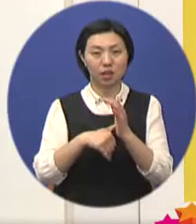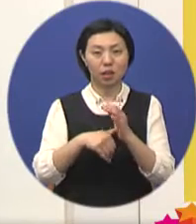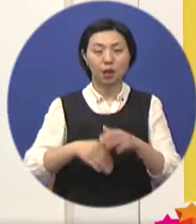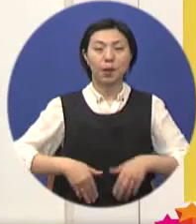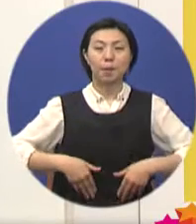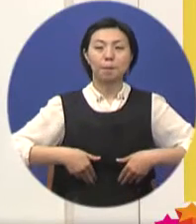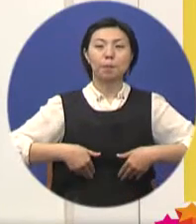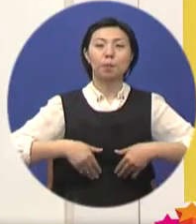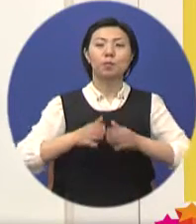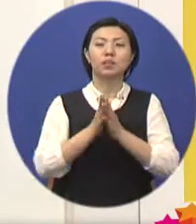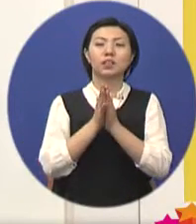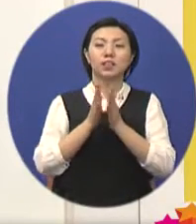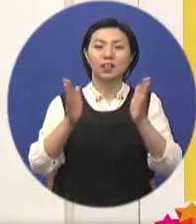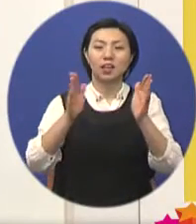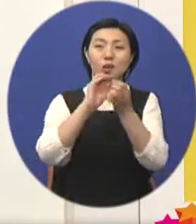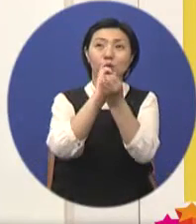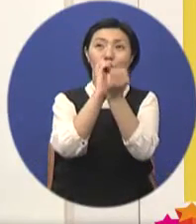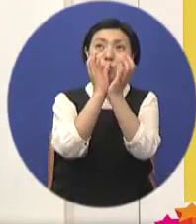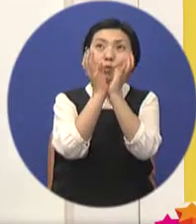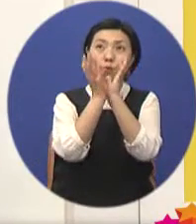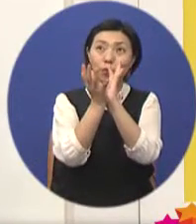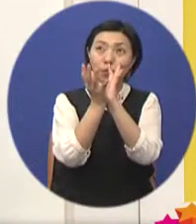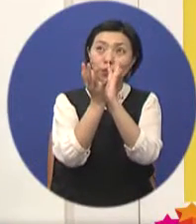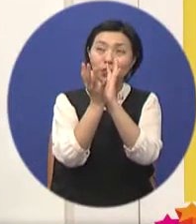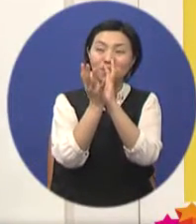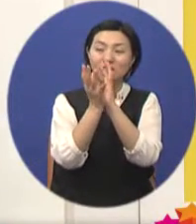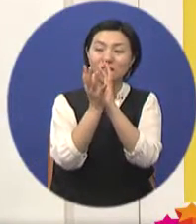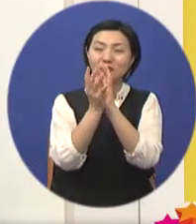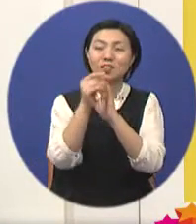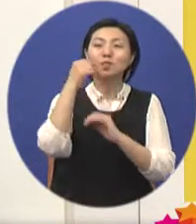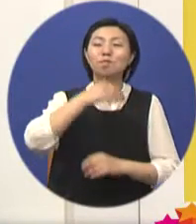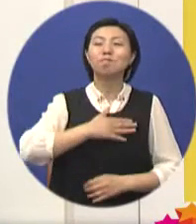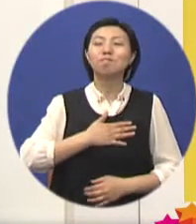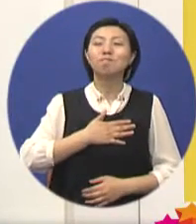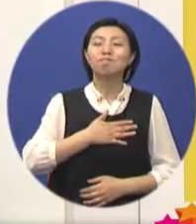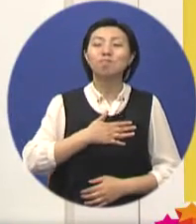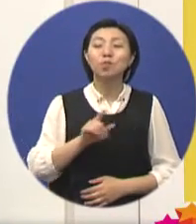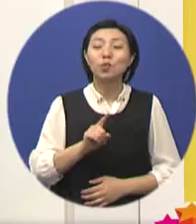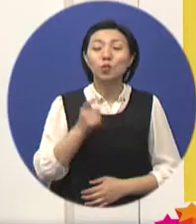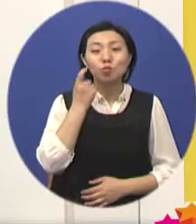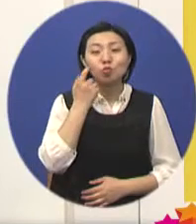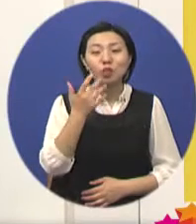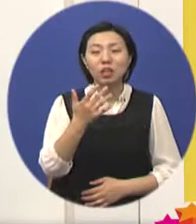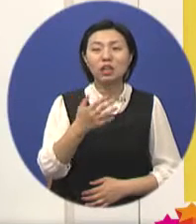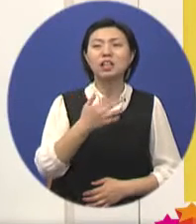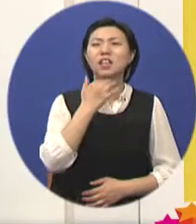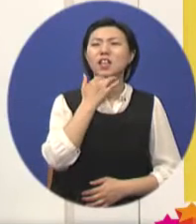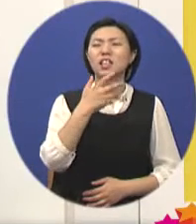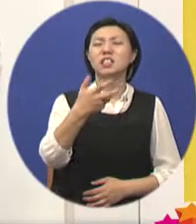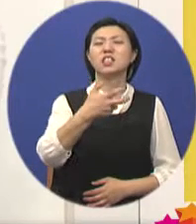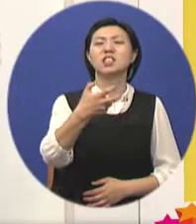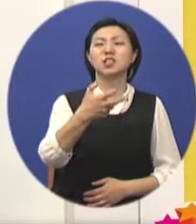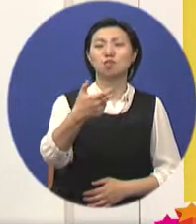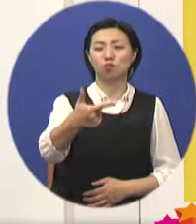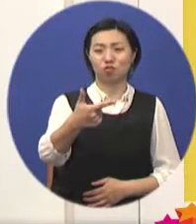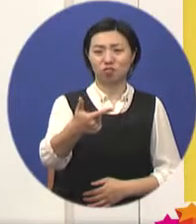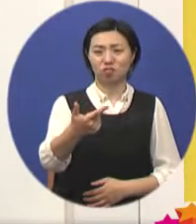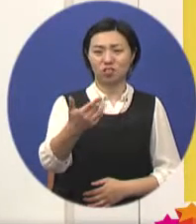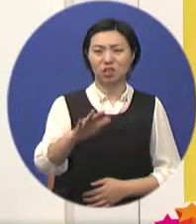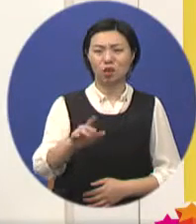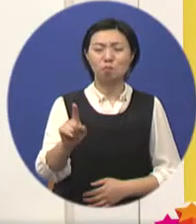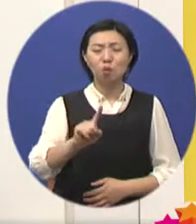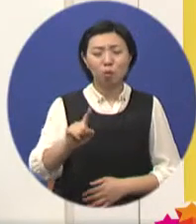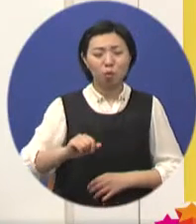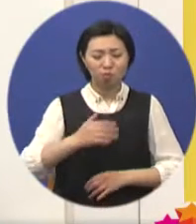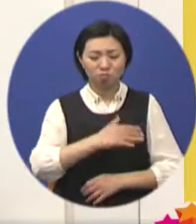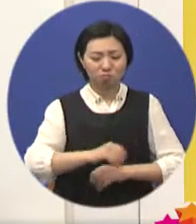예. 하는데 어떠세요? 마음이? 아, 7학년은 7학년 6반이나 된 뒤 뭐 아무것도 할 줄